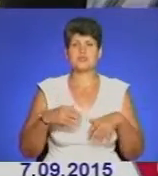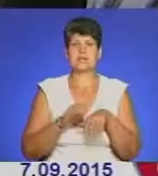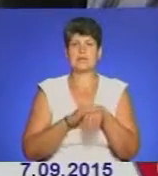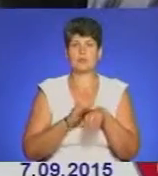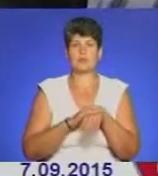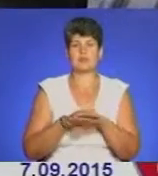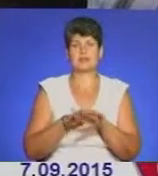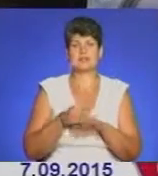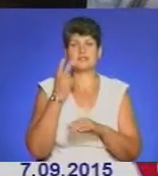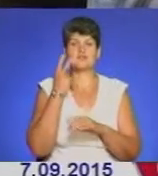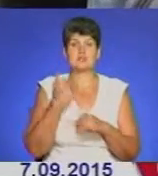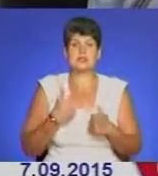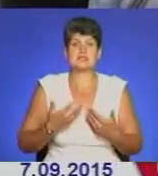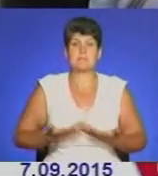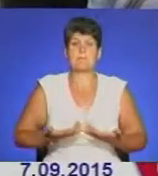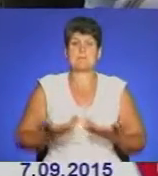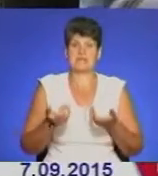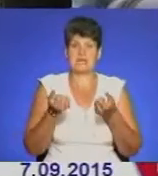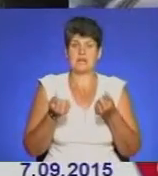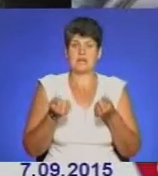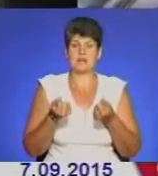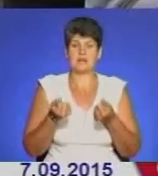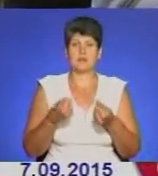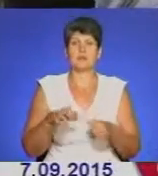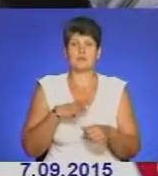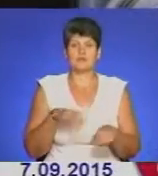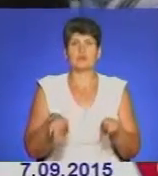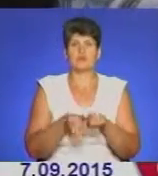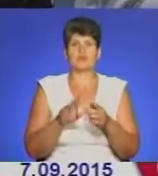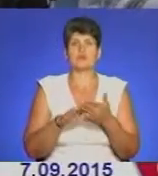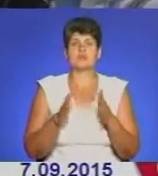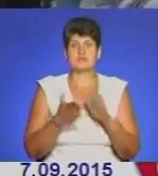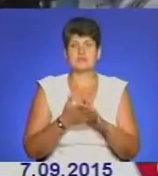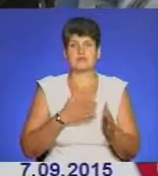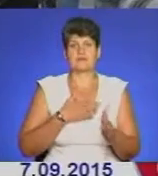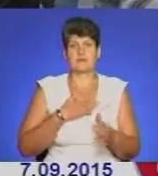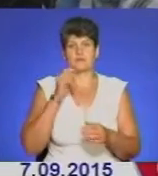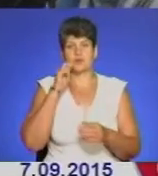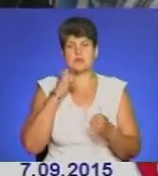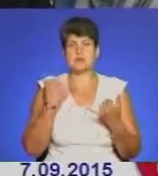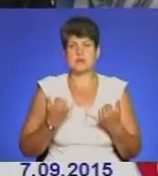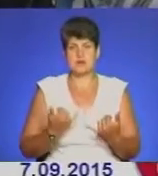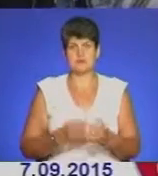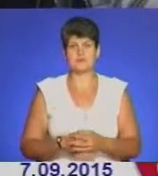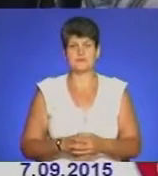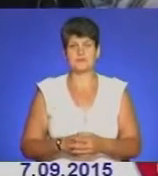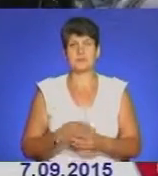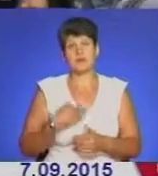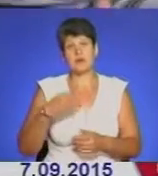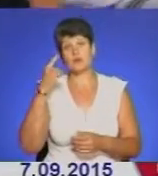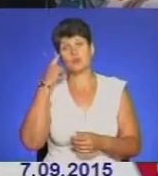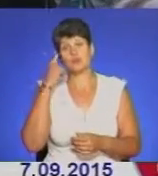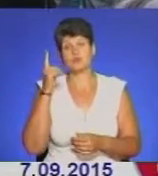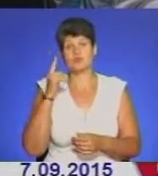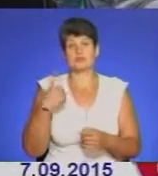вона завжди нас підтримувала і пережила таку ситуацію, як і в нас на Україні зараз. І я думаю, що вони